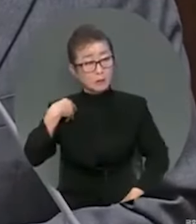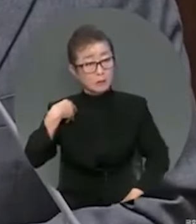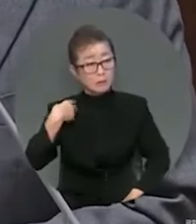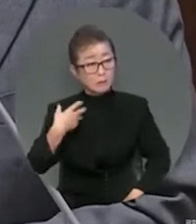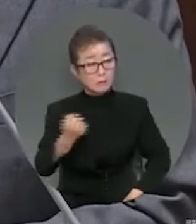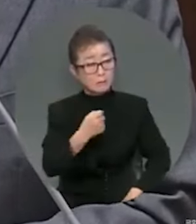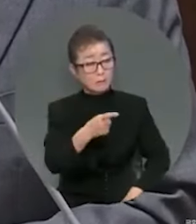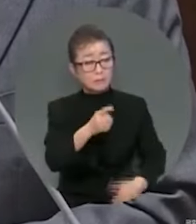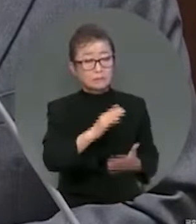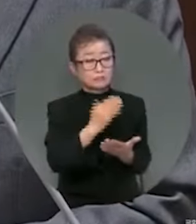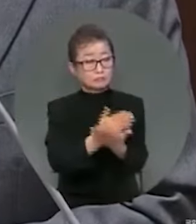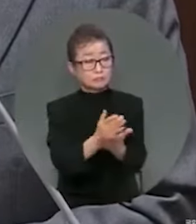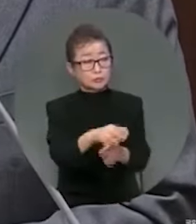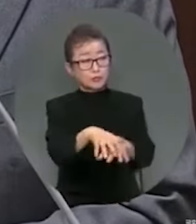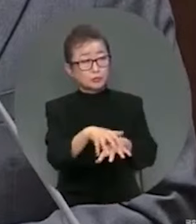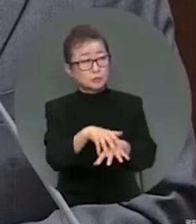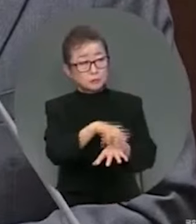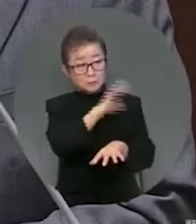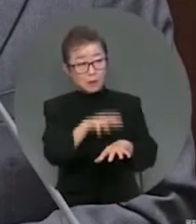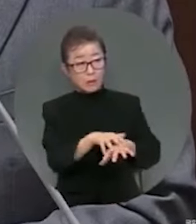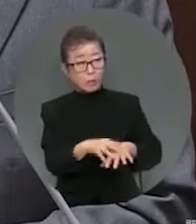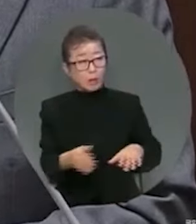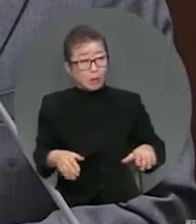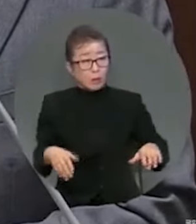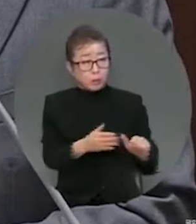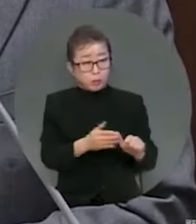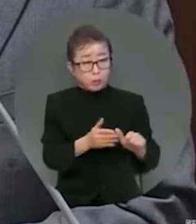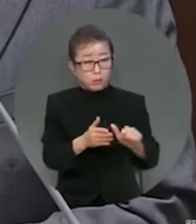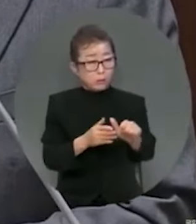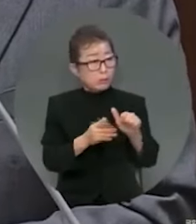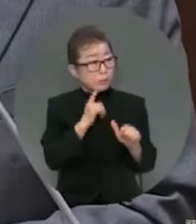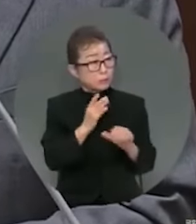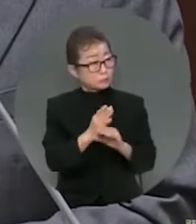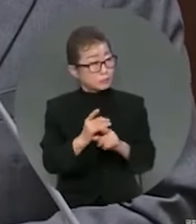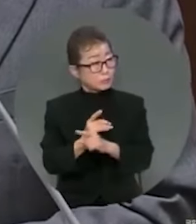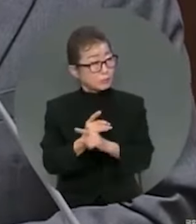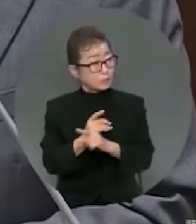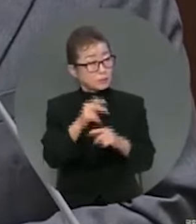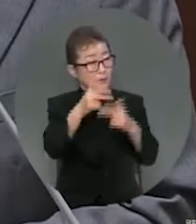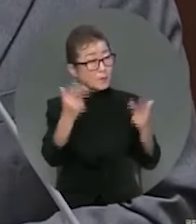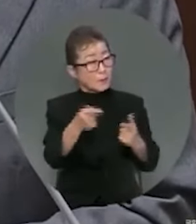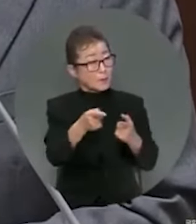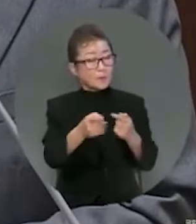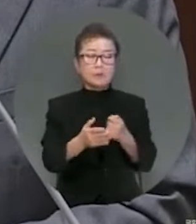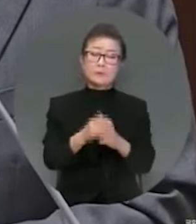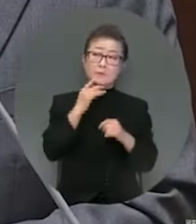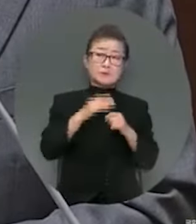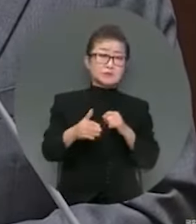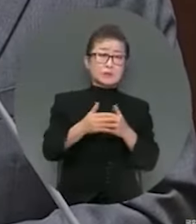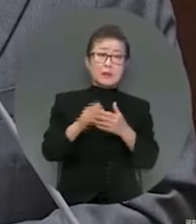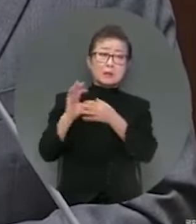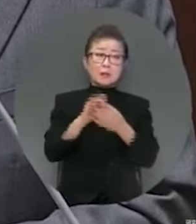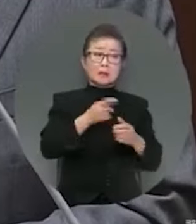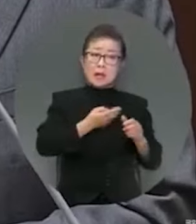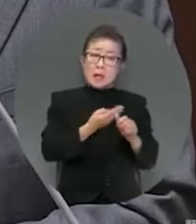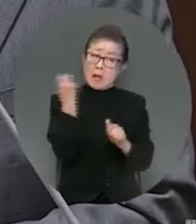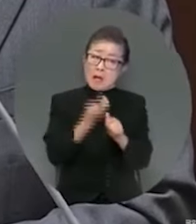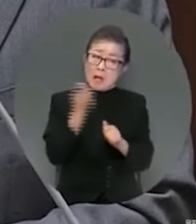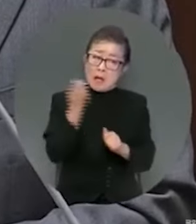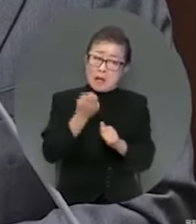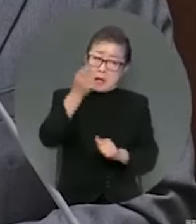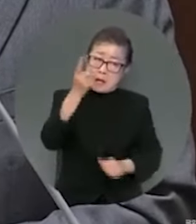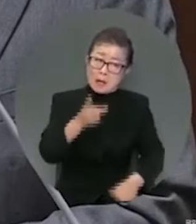둔갑시키기 위한 조직적인 거짓 선동이다, 이렇게 보고 있습니다. 또한 민주당의 무한 탄핵은 개딸과 같은